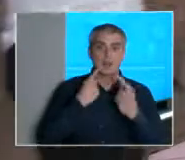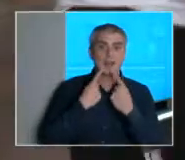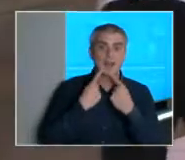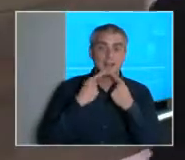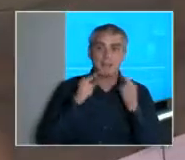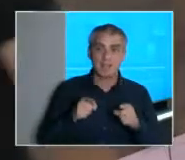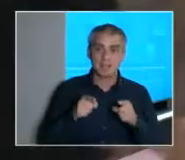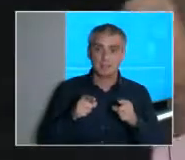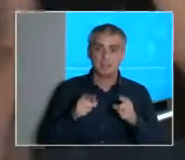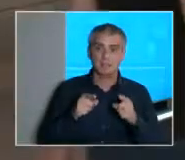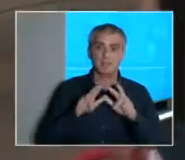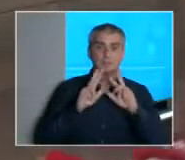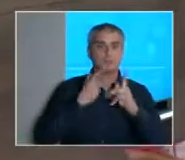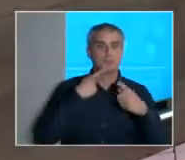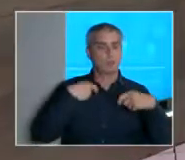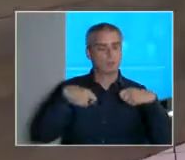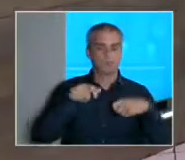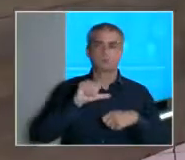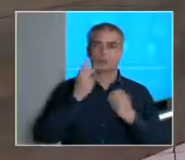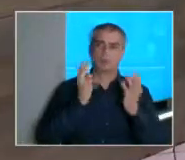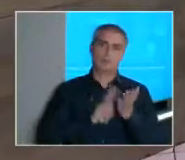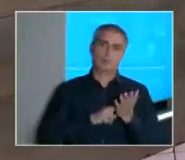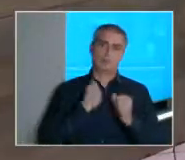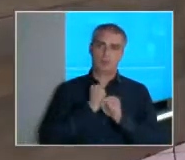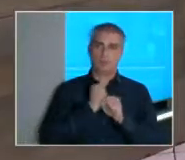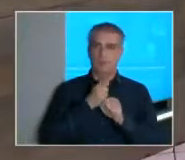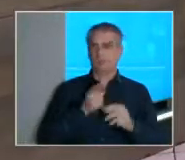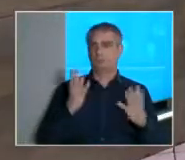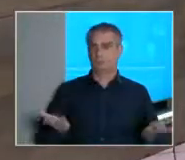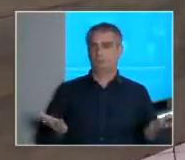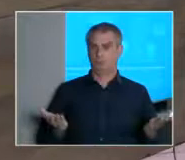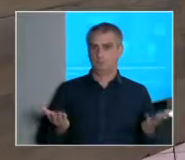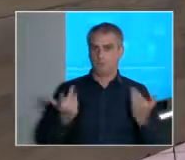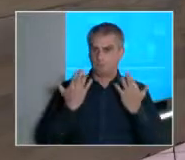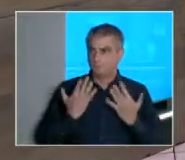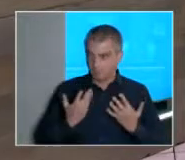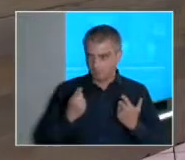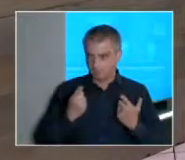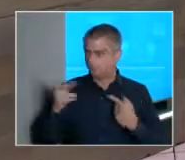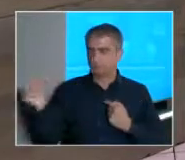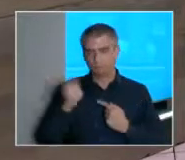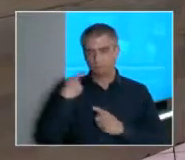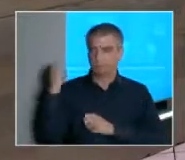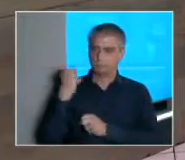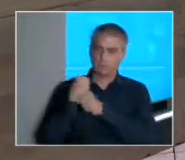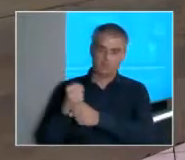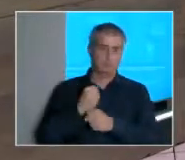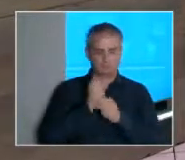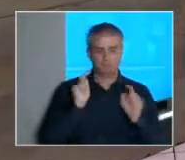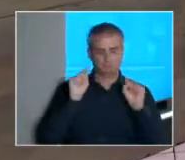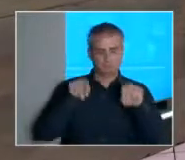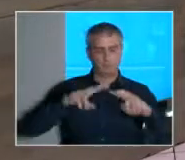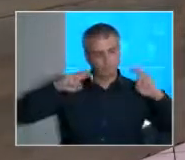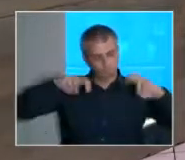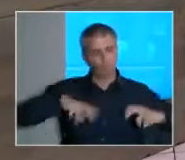בה באופן גישורי, הוא יהיה הרבה יותר נכון לעשות את זה כאשר הצדדים ימצאו נציגים, שיפנו,